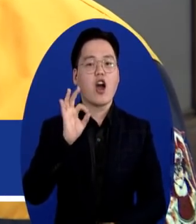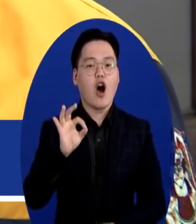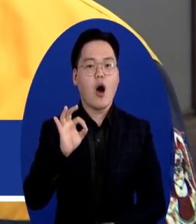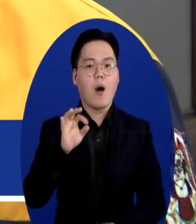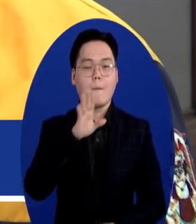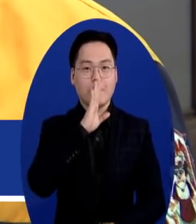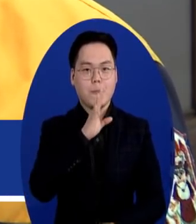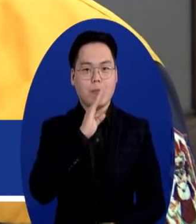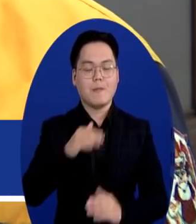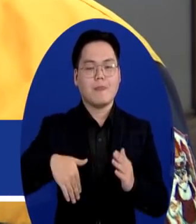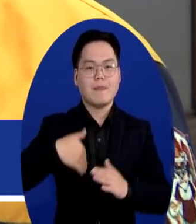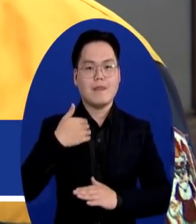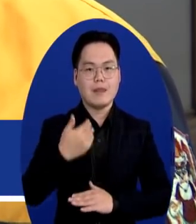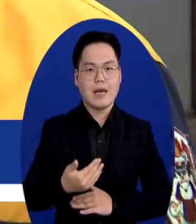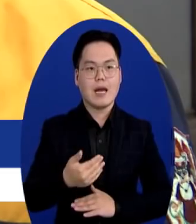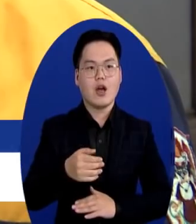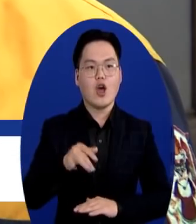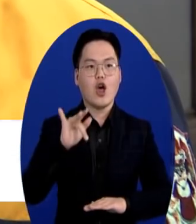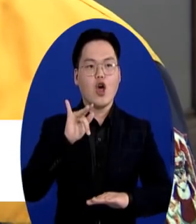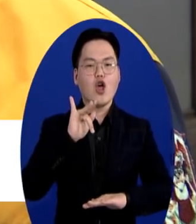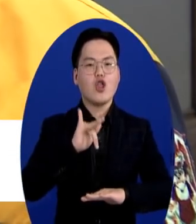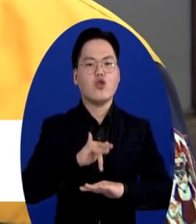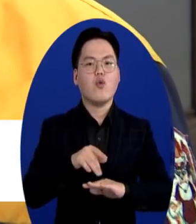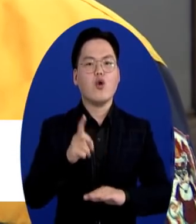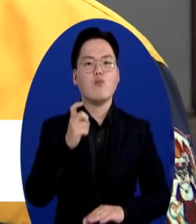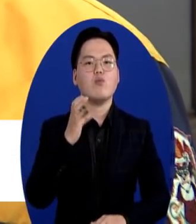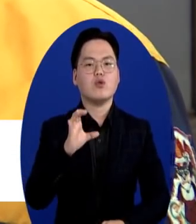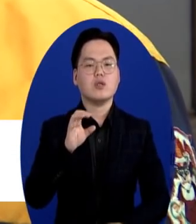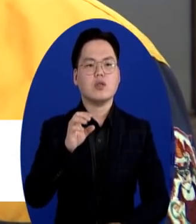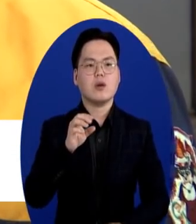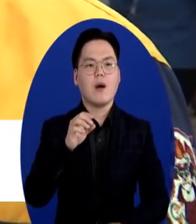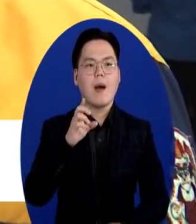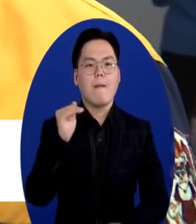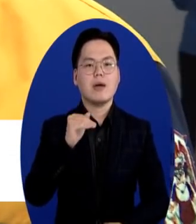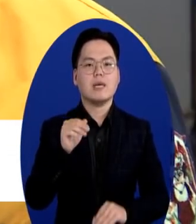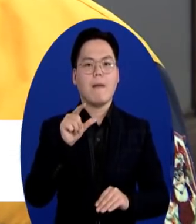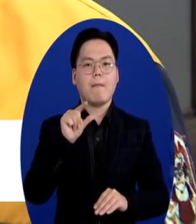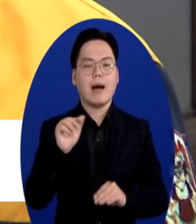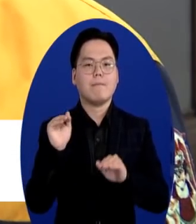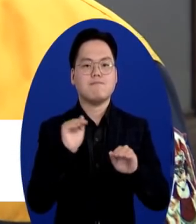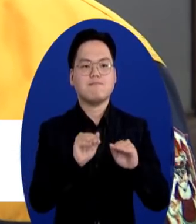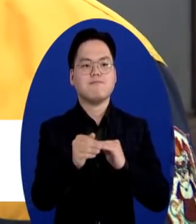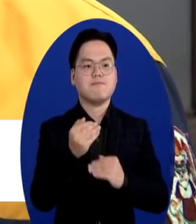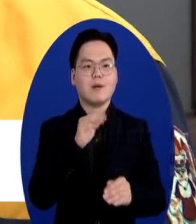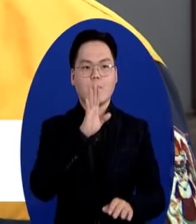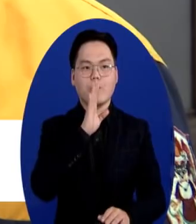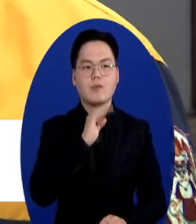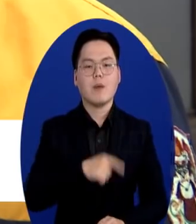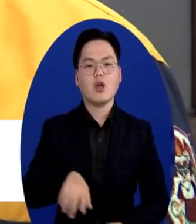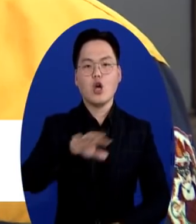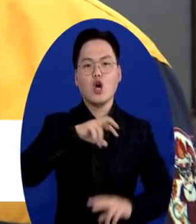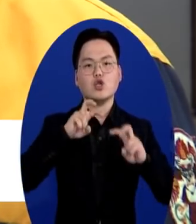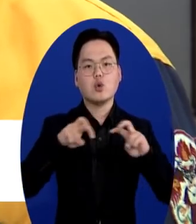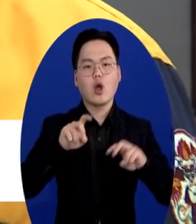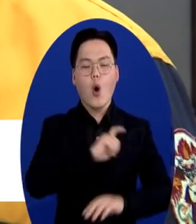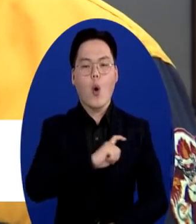дараагийн шатандаа яриад ирэхээр төвийн бүс рүүгээ тоотой нэвтрүүлж эхэлдэг байгаад байна. Бидний хийсэн судалгаагаар ярихад хуваарь